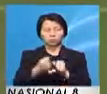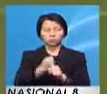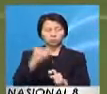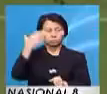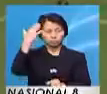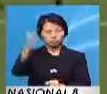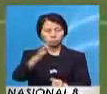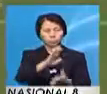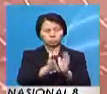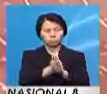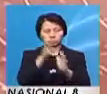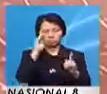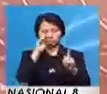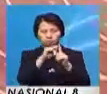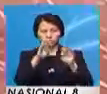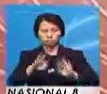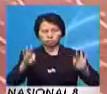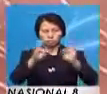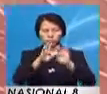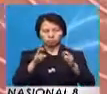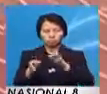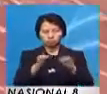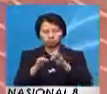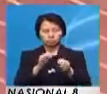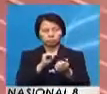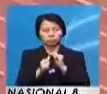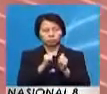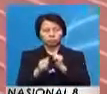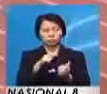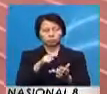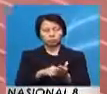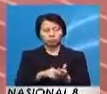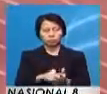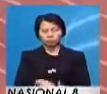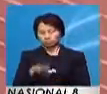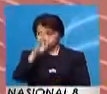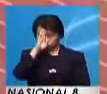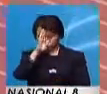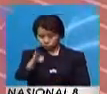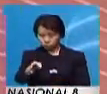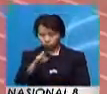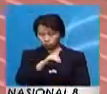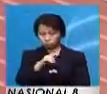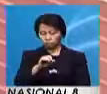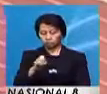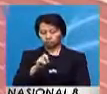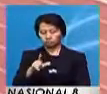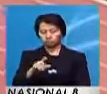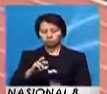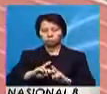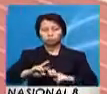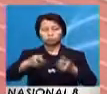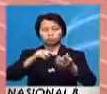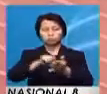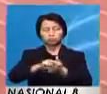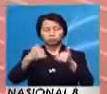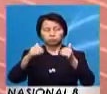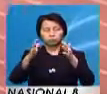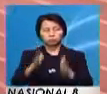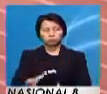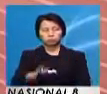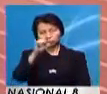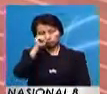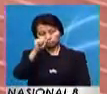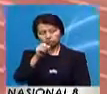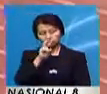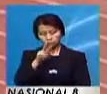hadapan menjadi misi utama pengulas sukan itu. Antara fokus Zainal ialah memulihkan keyakinan atlet olahraga